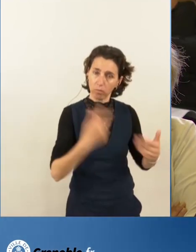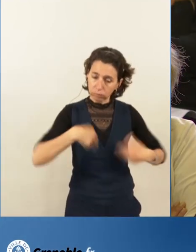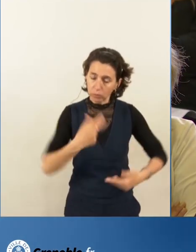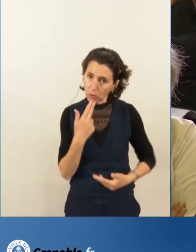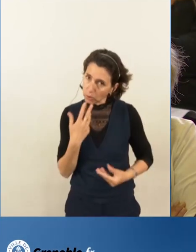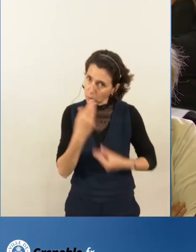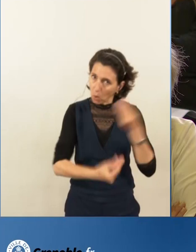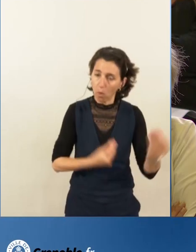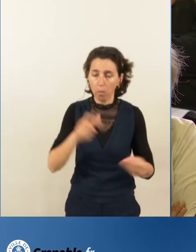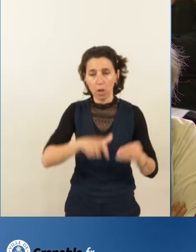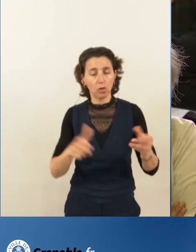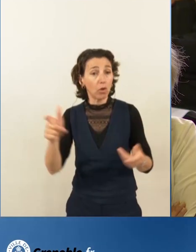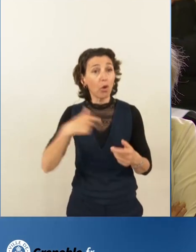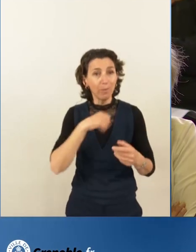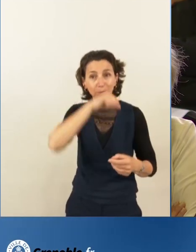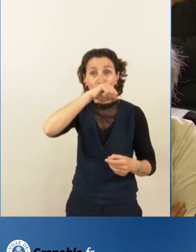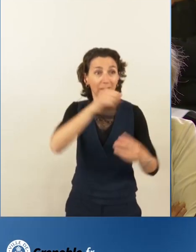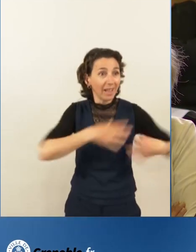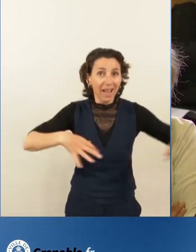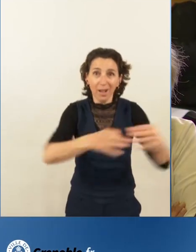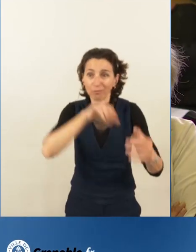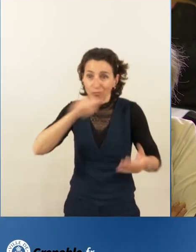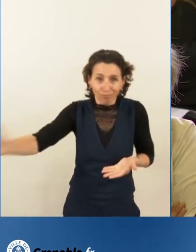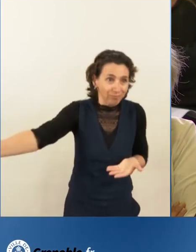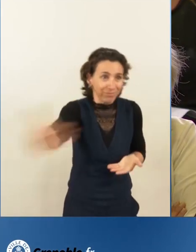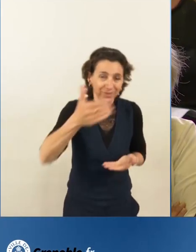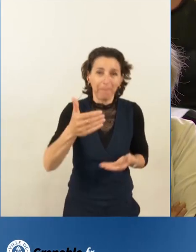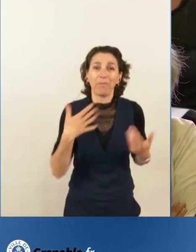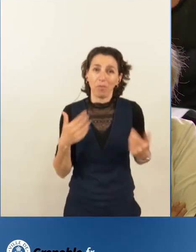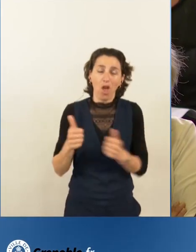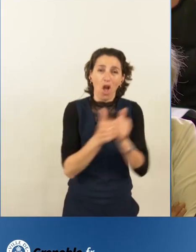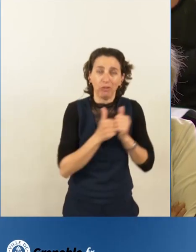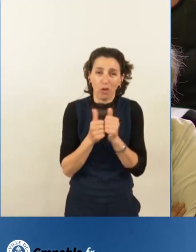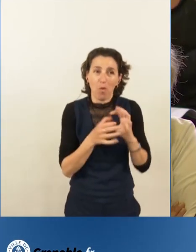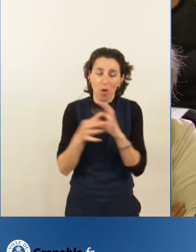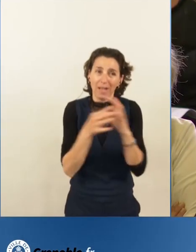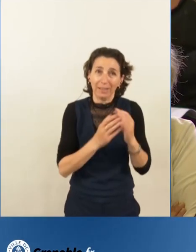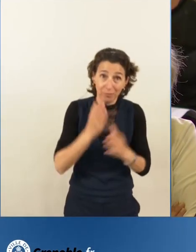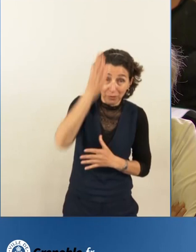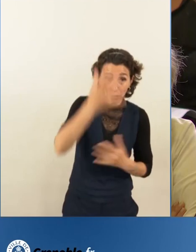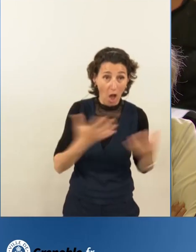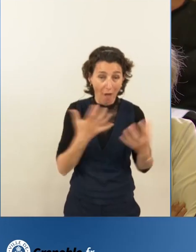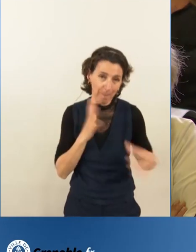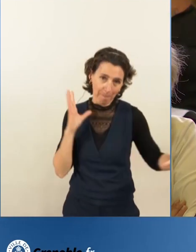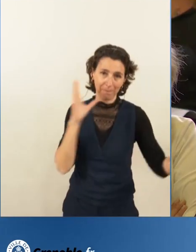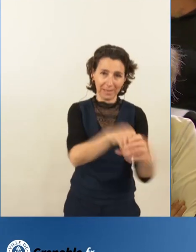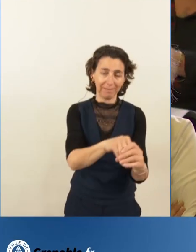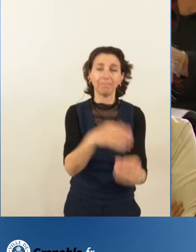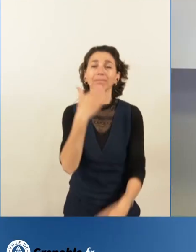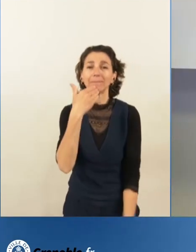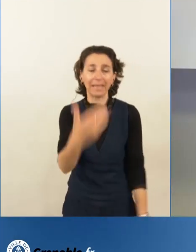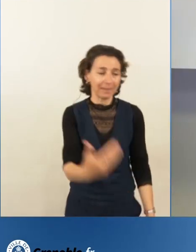et tous ceux qui ont la passion de notre territoire pour porter collectivement un futur désirable je vous remercie